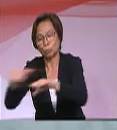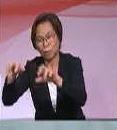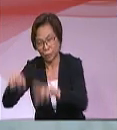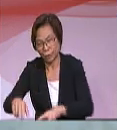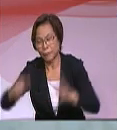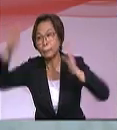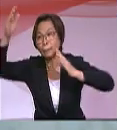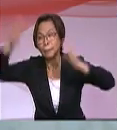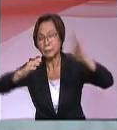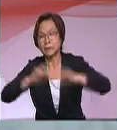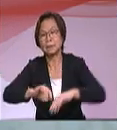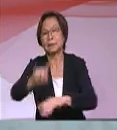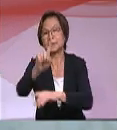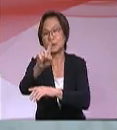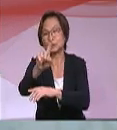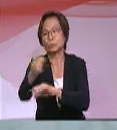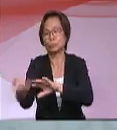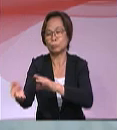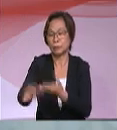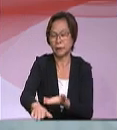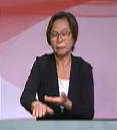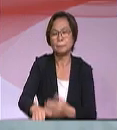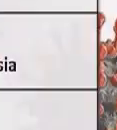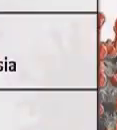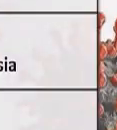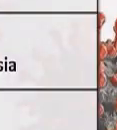warga negara dan satu kes kematian.